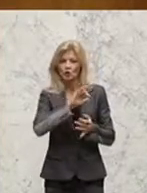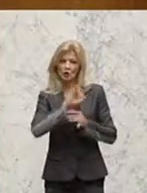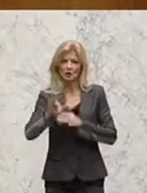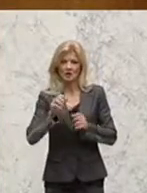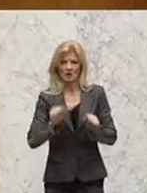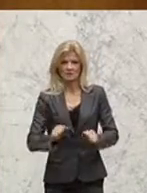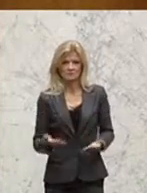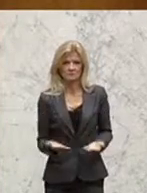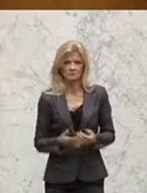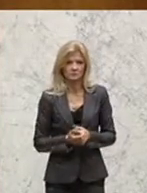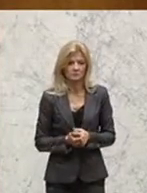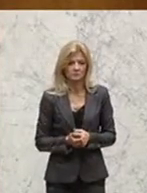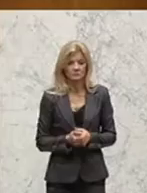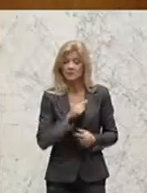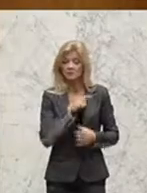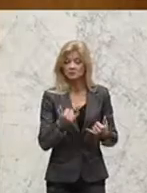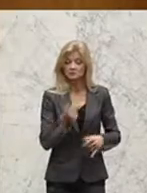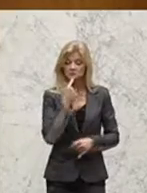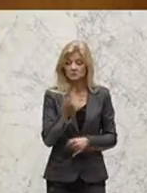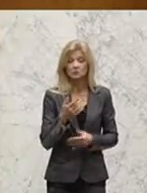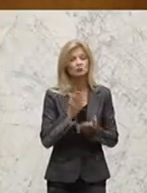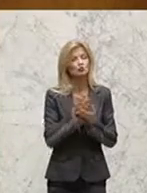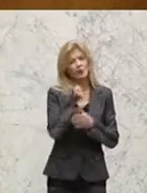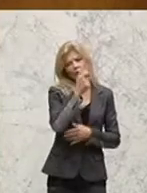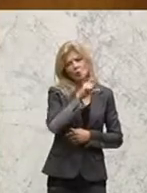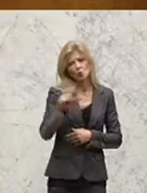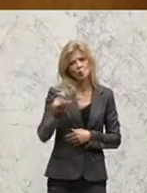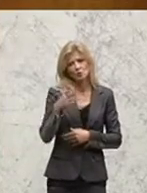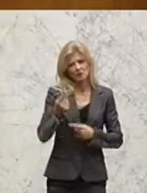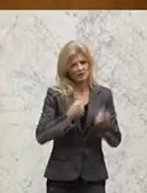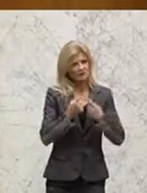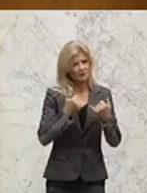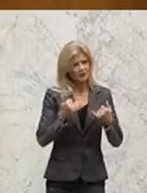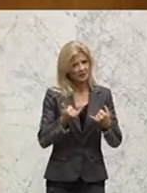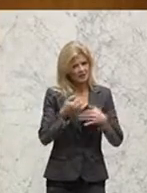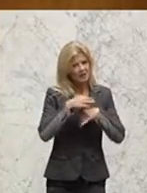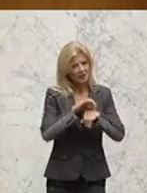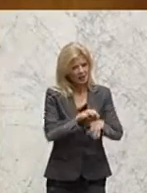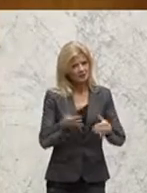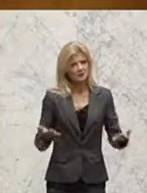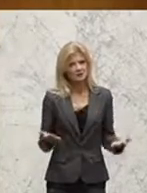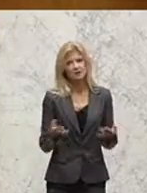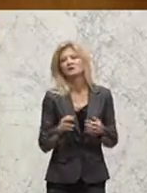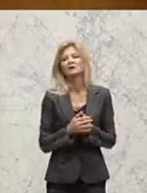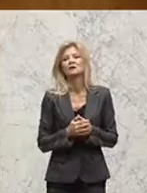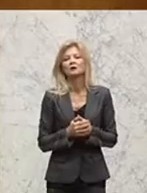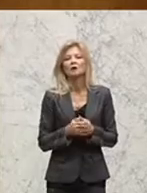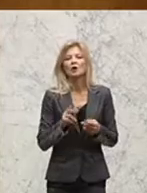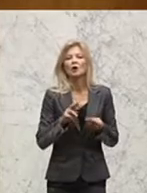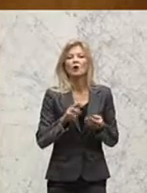erwähnt, wurden bis dato insgesamt rund 100 Ermittlungsverfahren eingeleitet bzw. Anzeigen bei